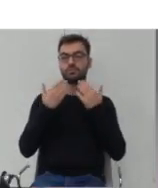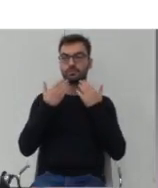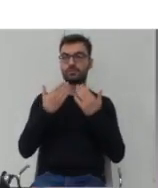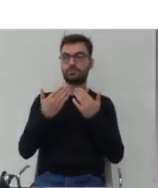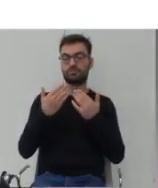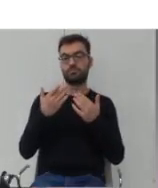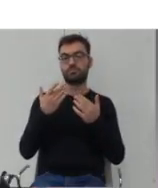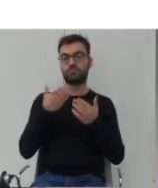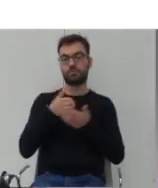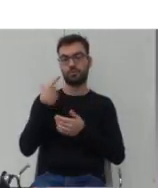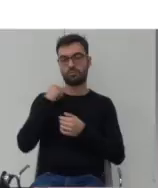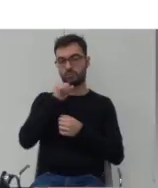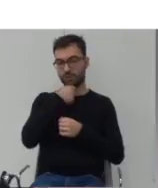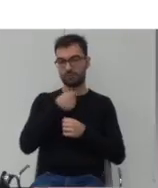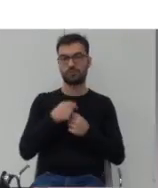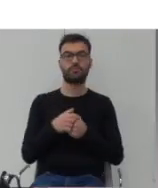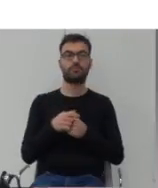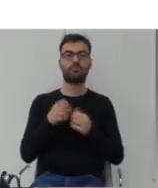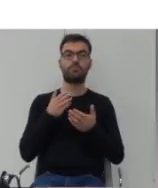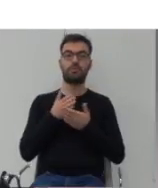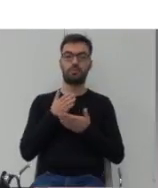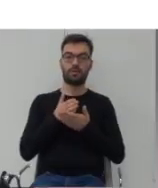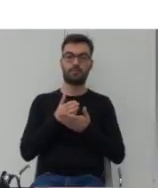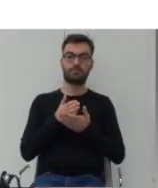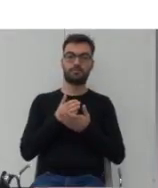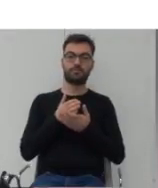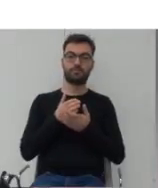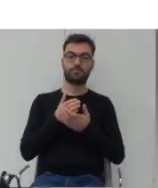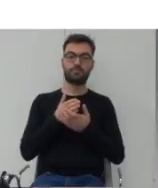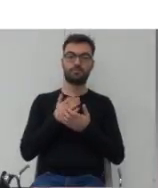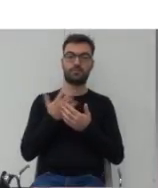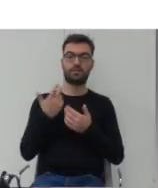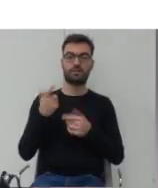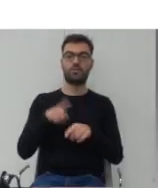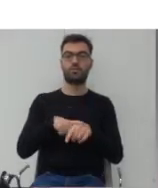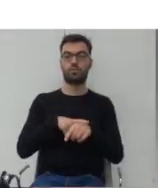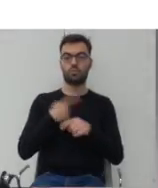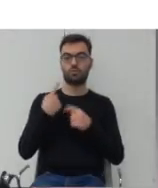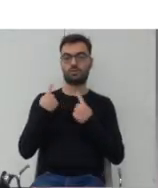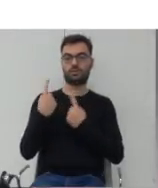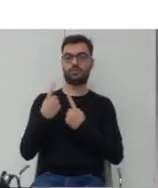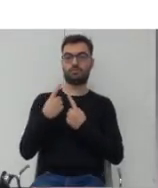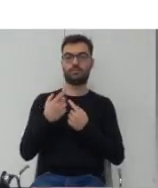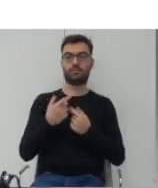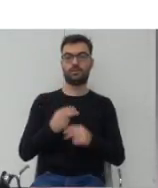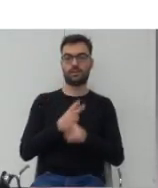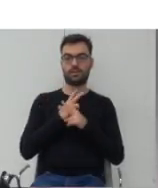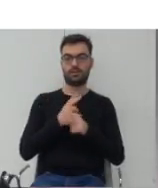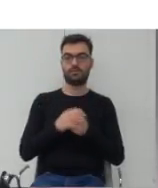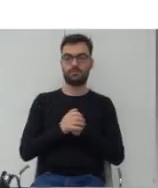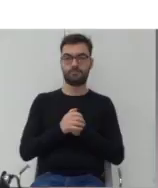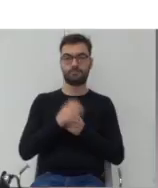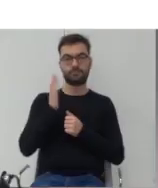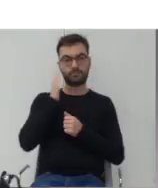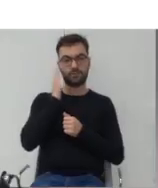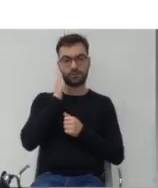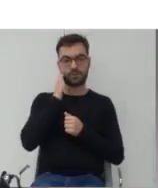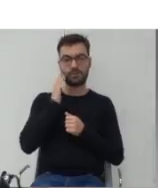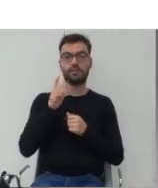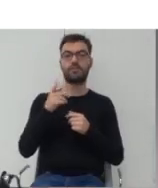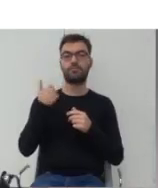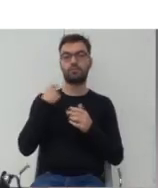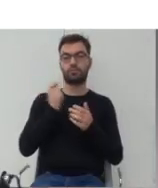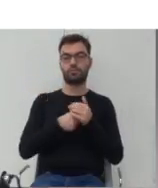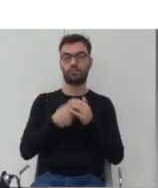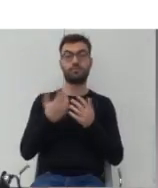służące osobom starszym i pomagające im w pozostaniu jak najdłużej niezależnym. Mieszkanie